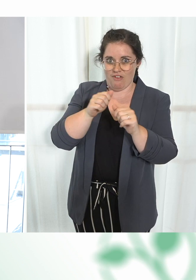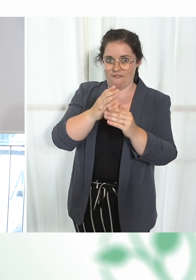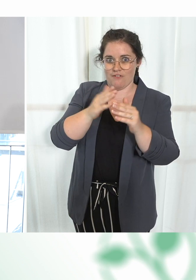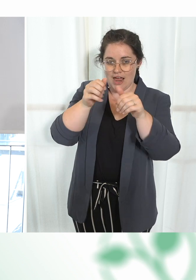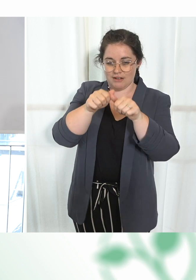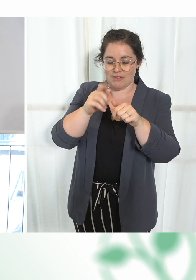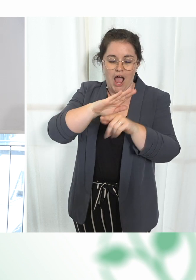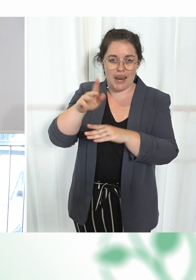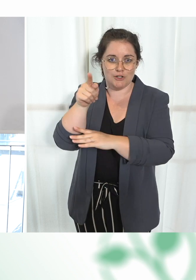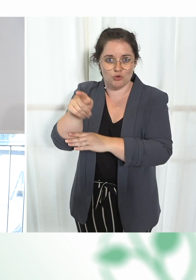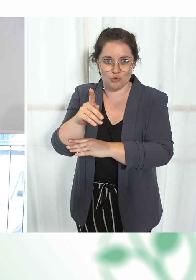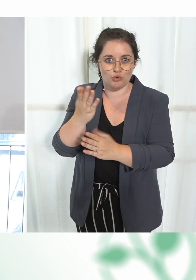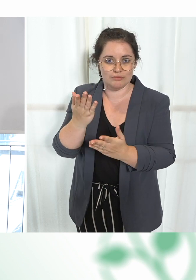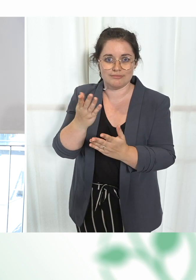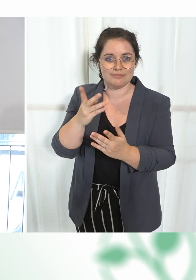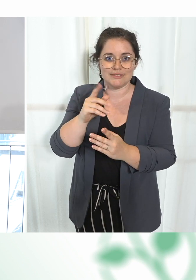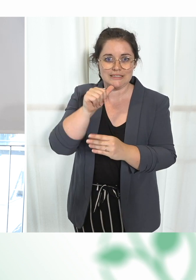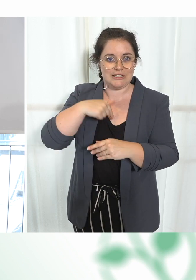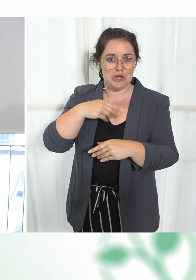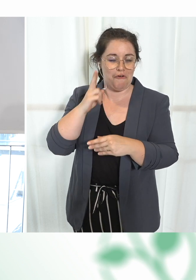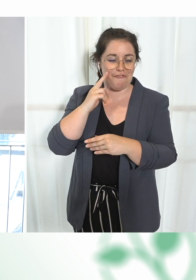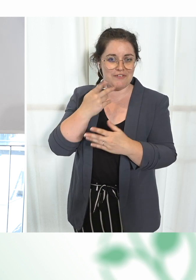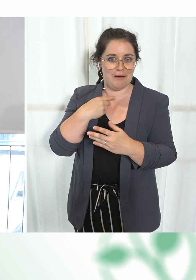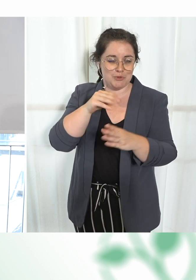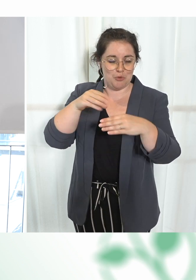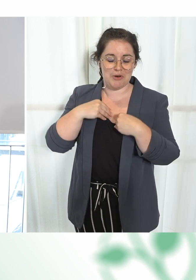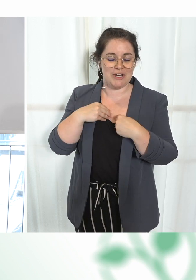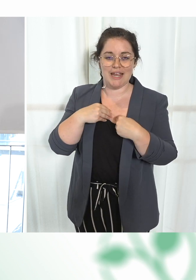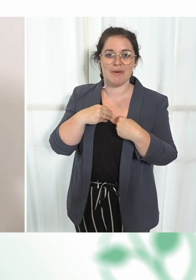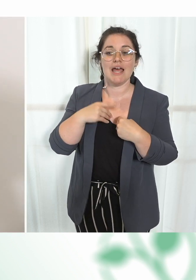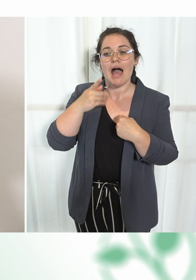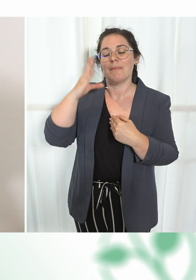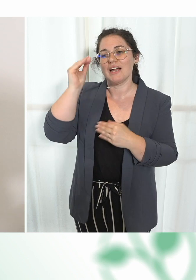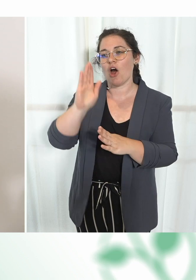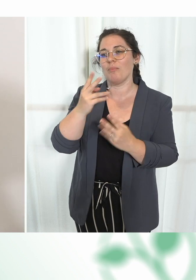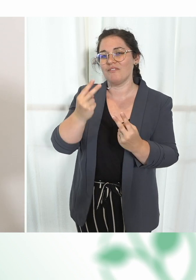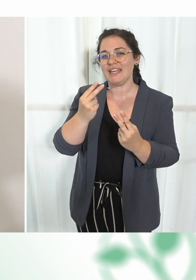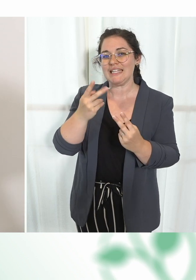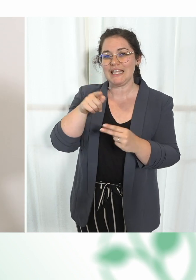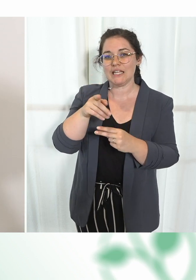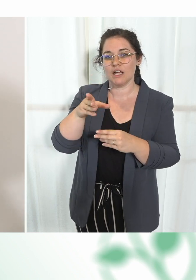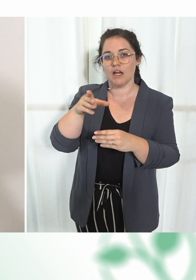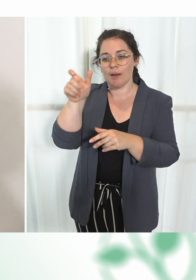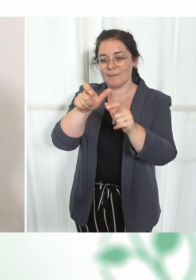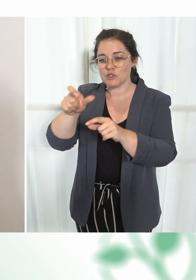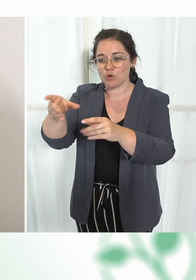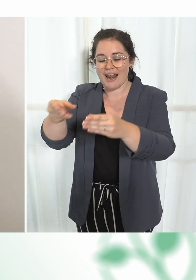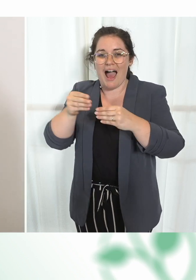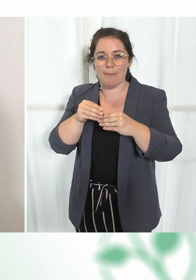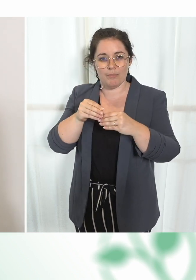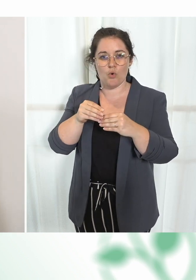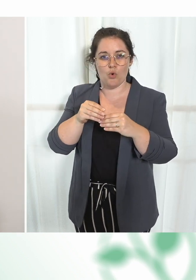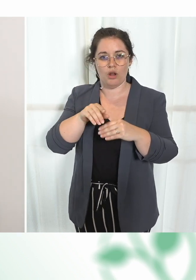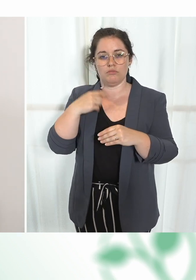auch alle per Du, das haben wir halt so übernommen. Aber ich glaube, es ist ganz wichtig, dass man da die Leute abholt. Und bei uns funktioniert